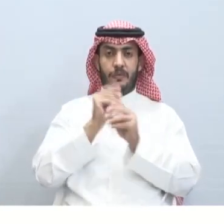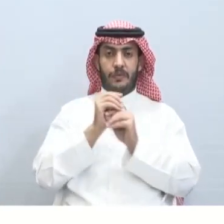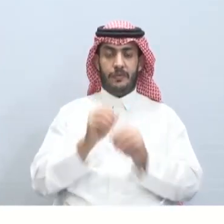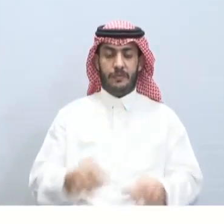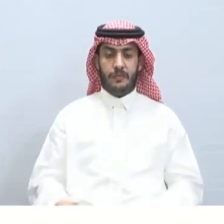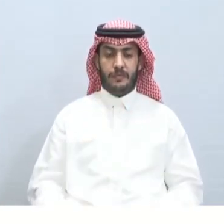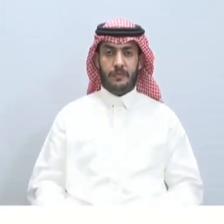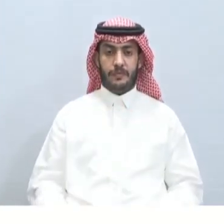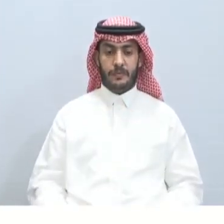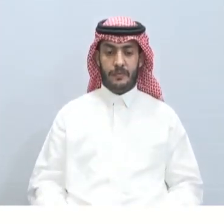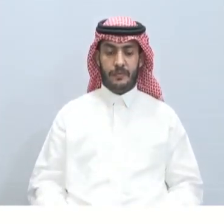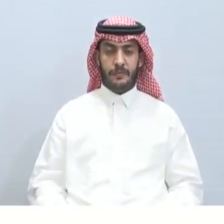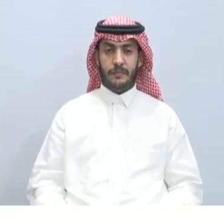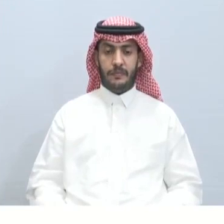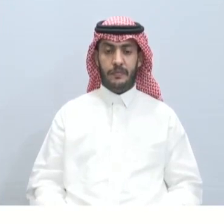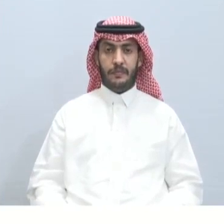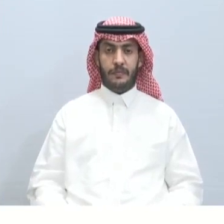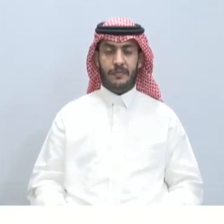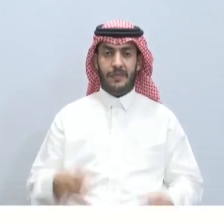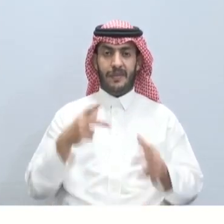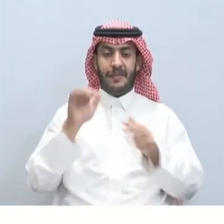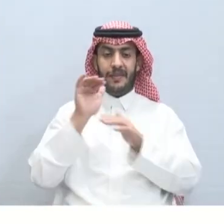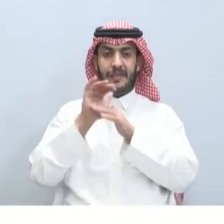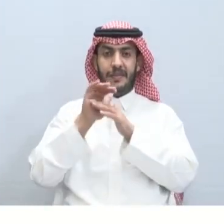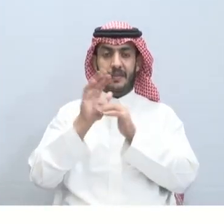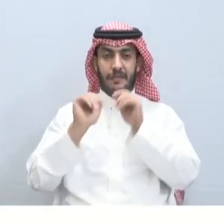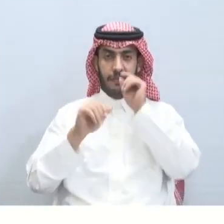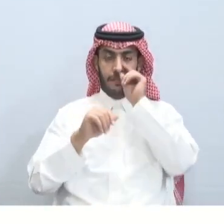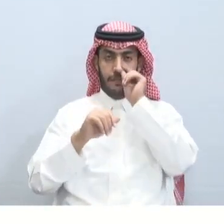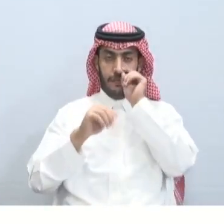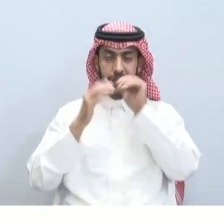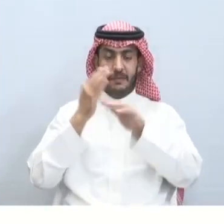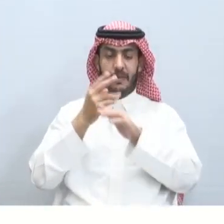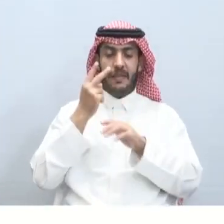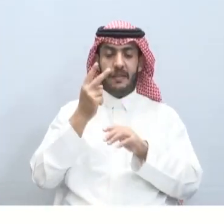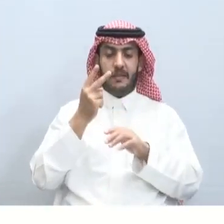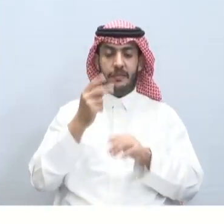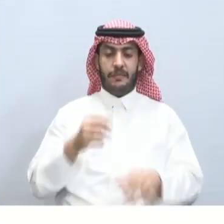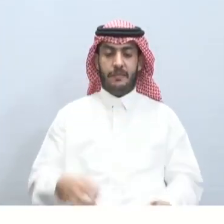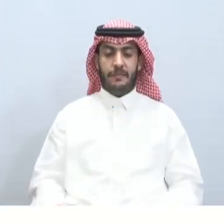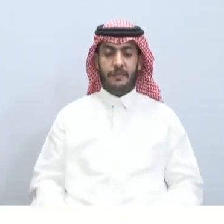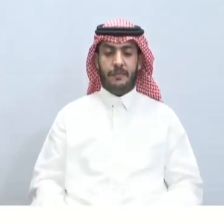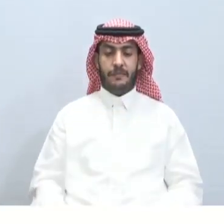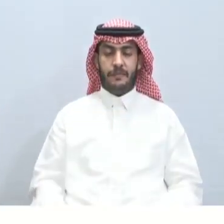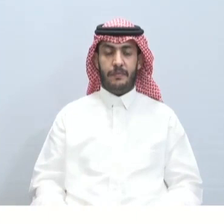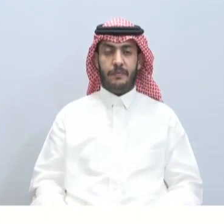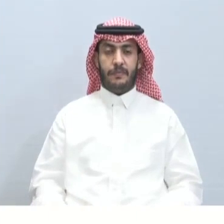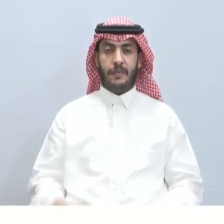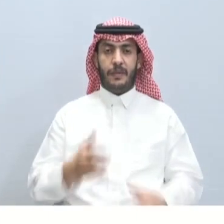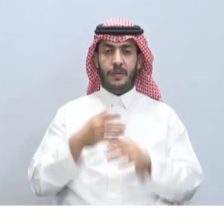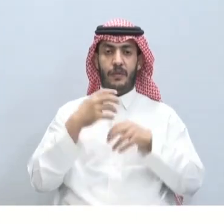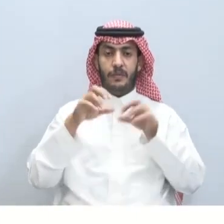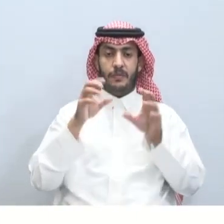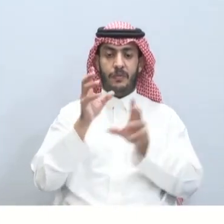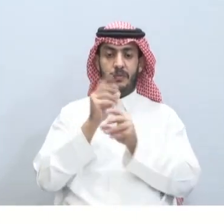تقسم السق ذكرنا ذلك في بدايه الدرس هنالك سببان رئيسيان للشركات لكي تقسم